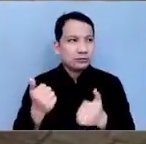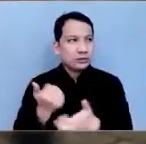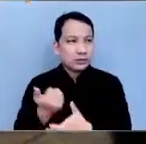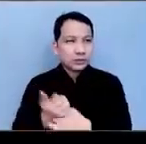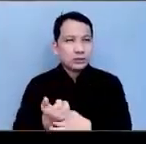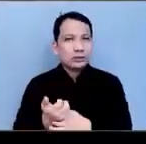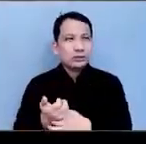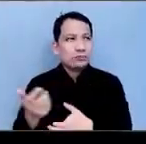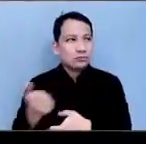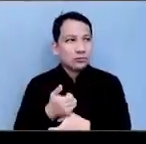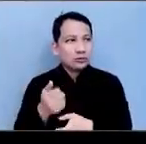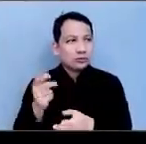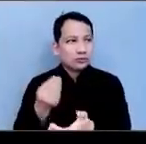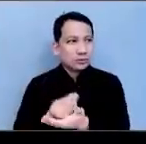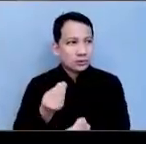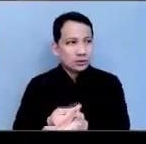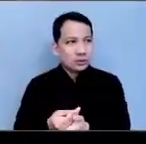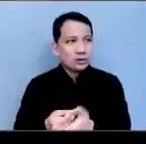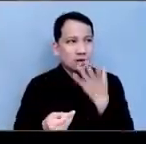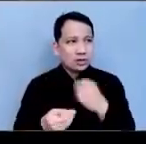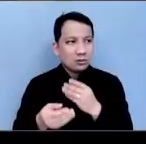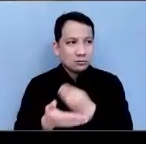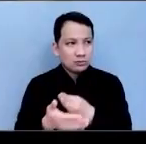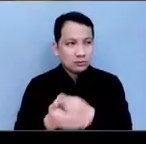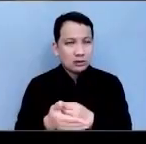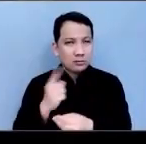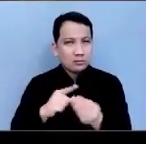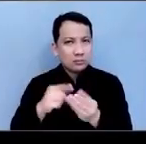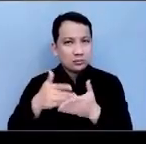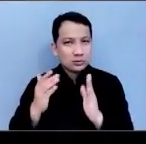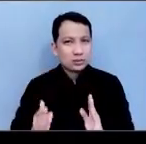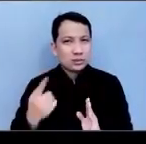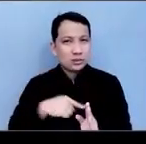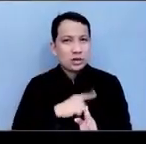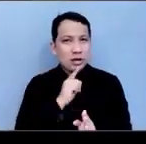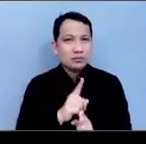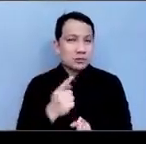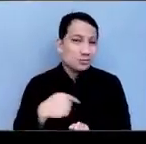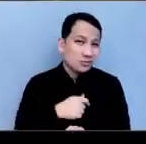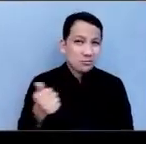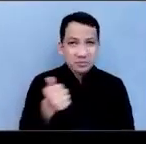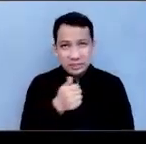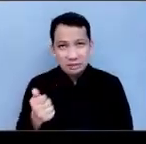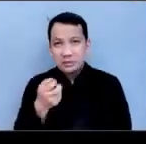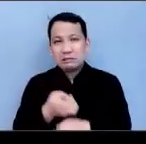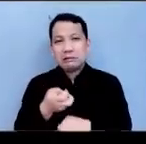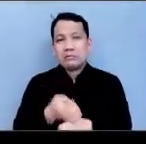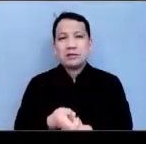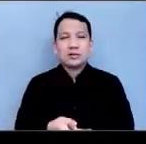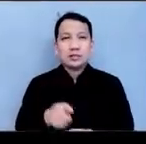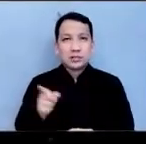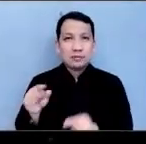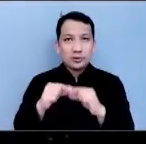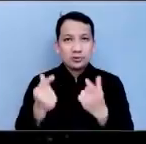pera. Masyado pong mahirapan yung mga, lalo po yung mga students po, sa mga pamasahe po nila. Ayon sa grupong